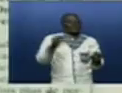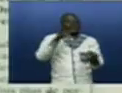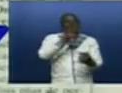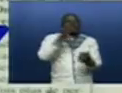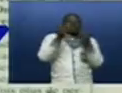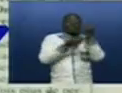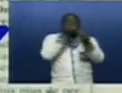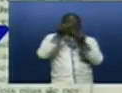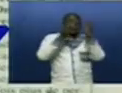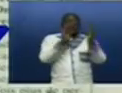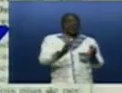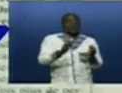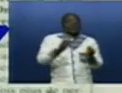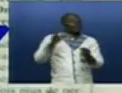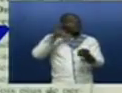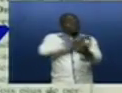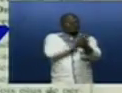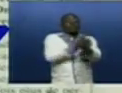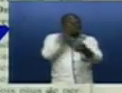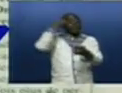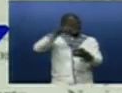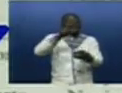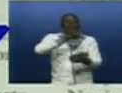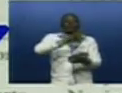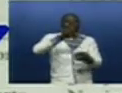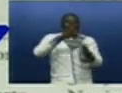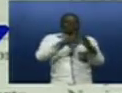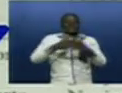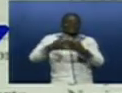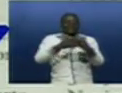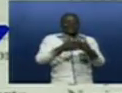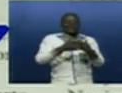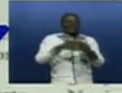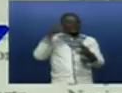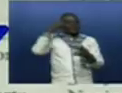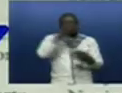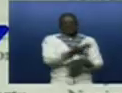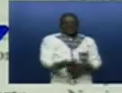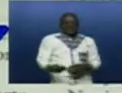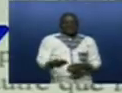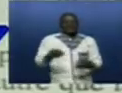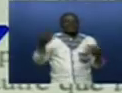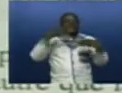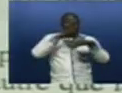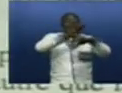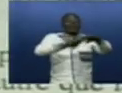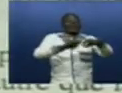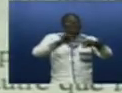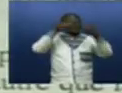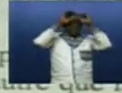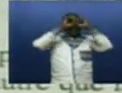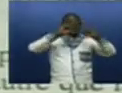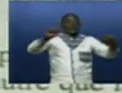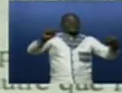s'interroge sur l'auteur de la fusillade à Las Vegas aux États-Unis. Une manière pour l'Obs d'interpeller Trump, de se détromper, car